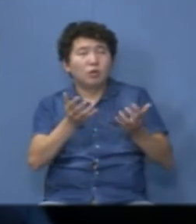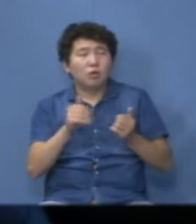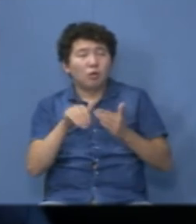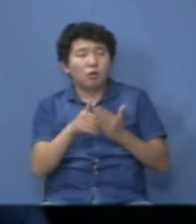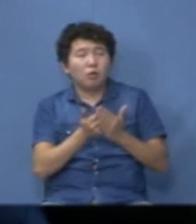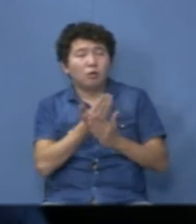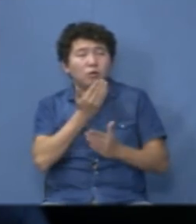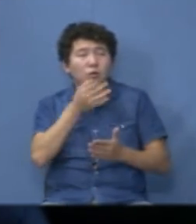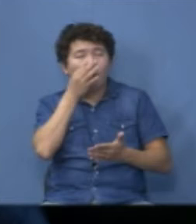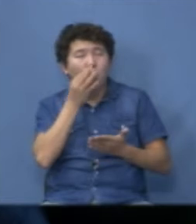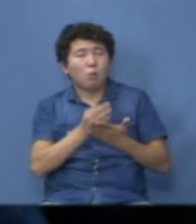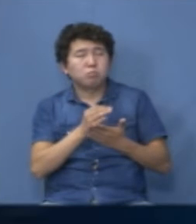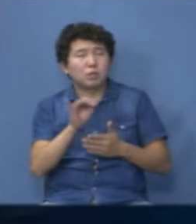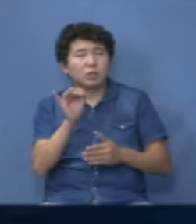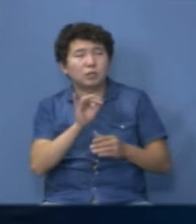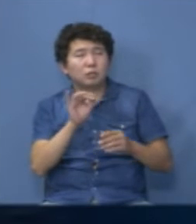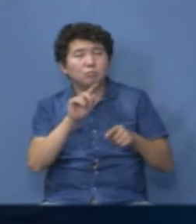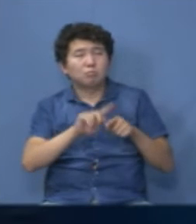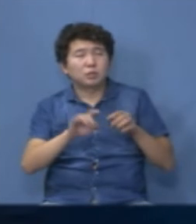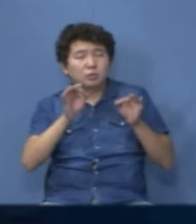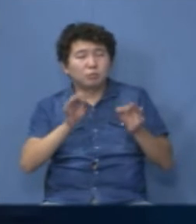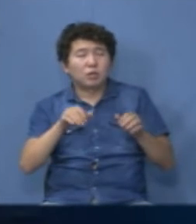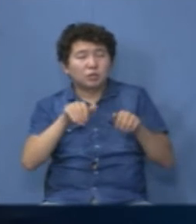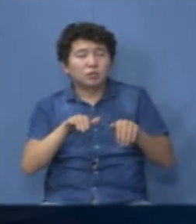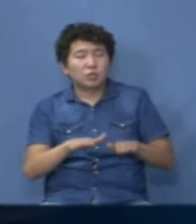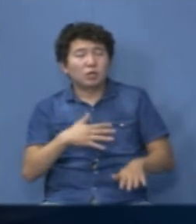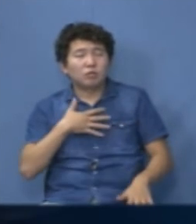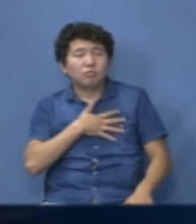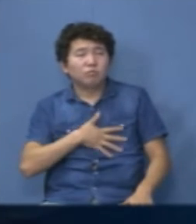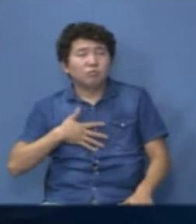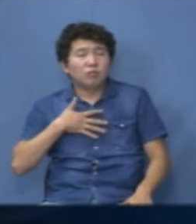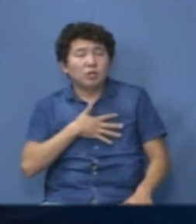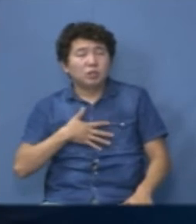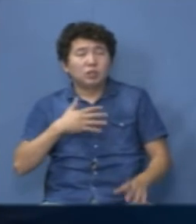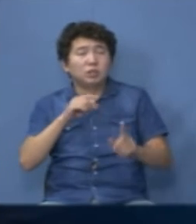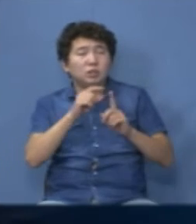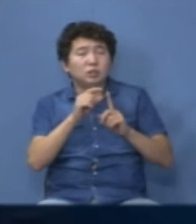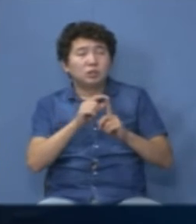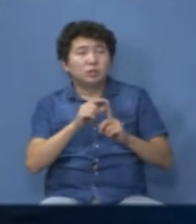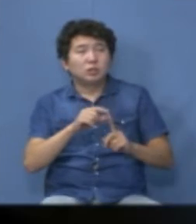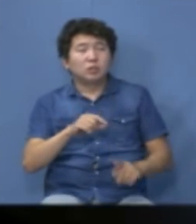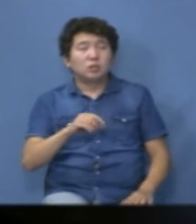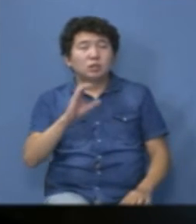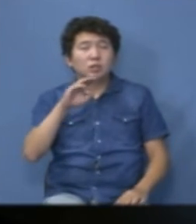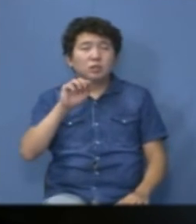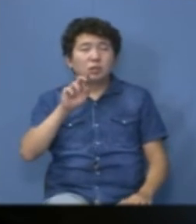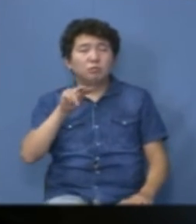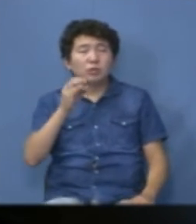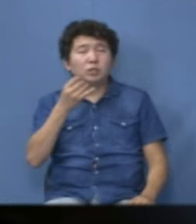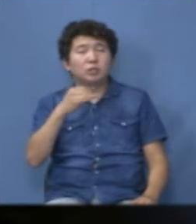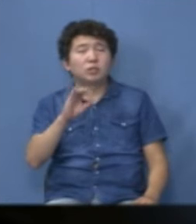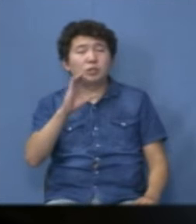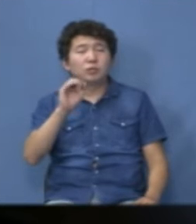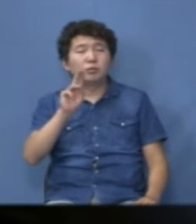научиться принимать быстрые и правильные решения. Это очень важно, ведь, по словам Нурлана Рамазанова, стабильность социума напрямую зависит от